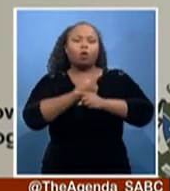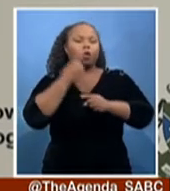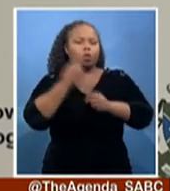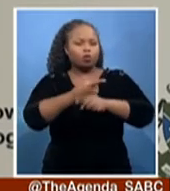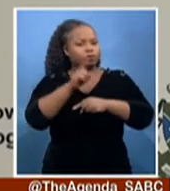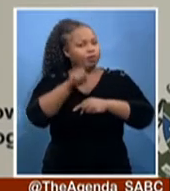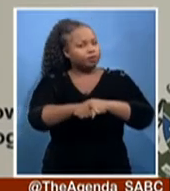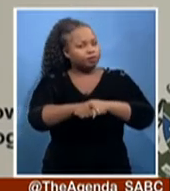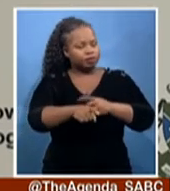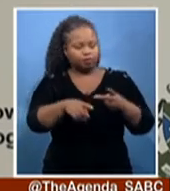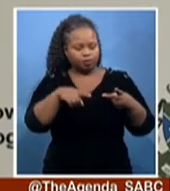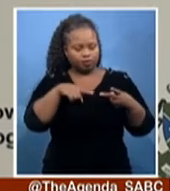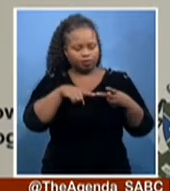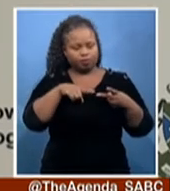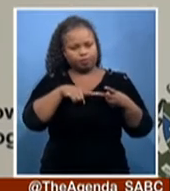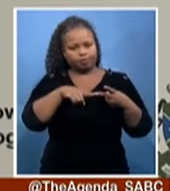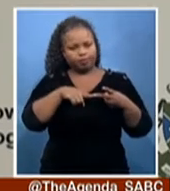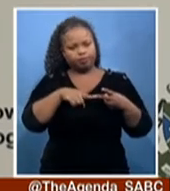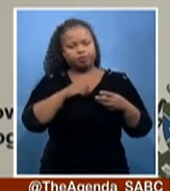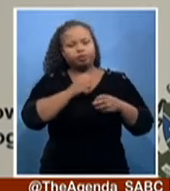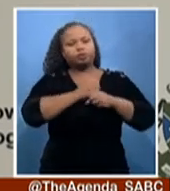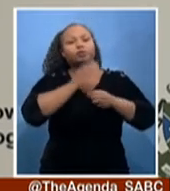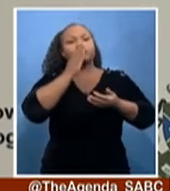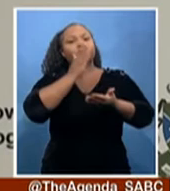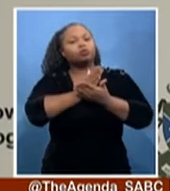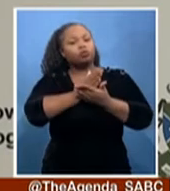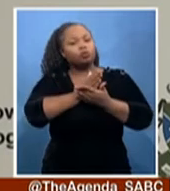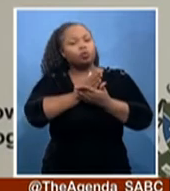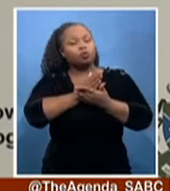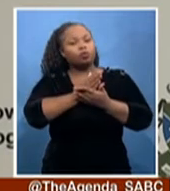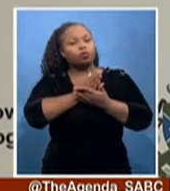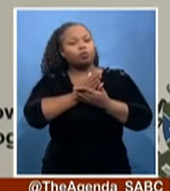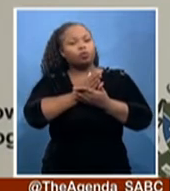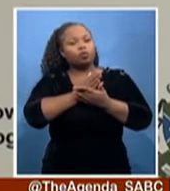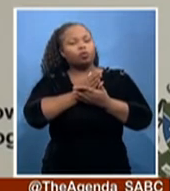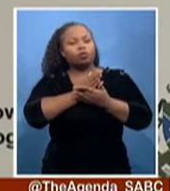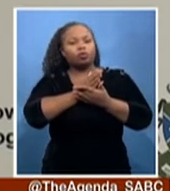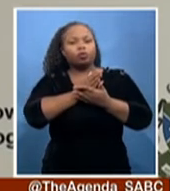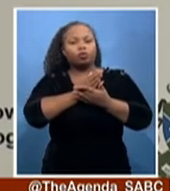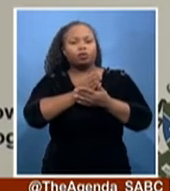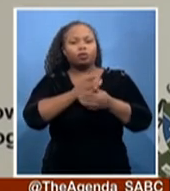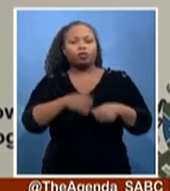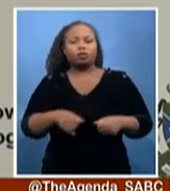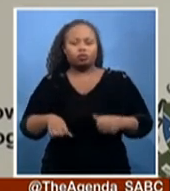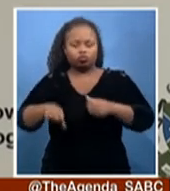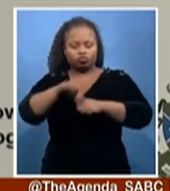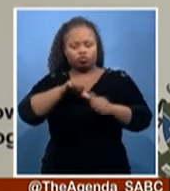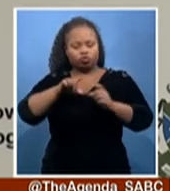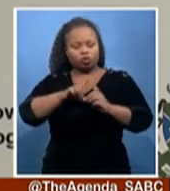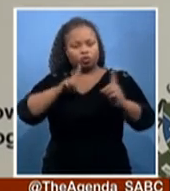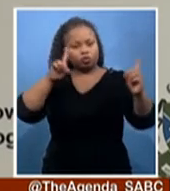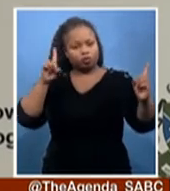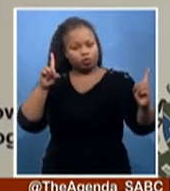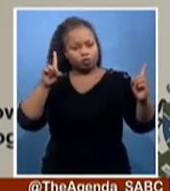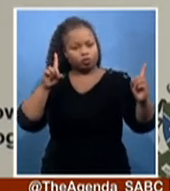go nna le sekgala mo gareng ga rona le bangwe ka rona,